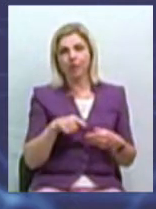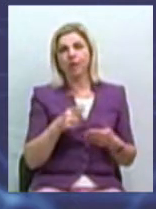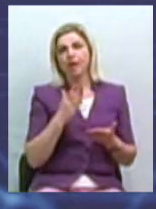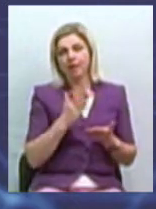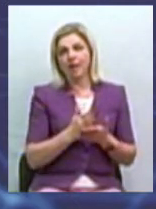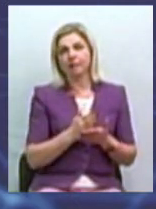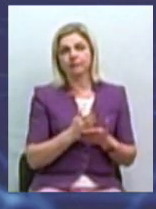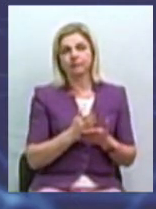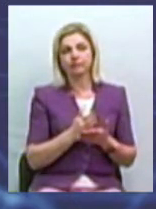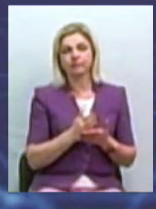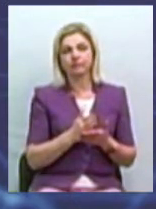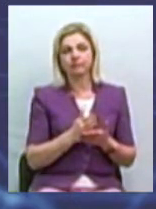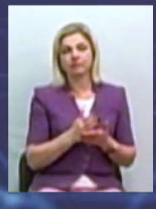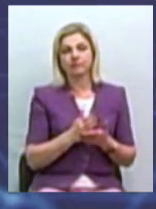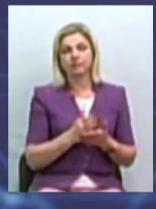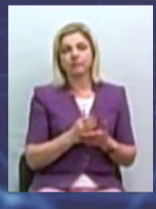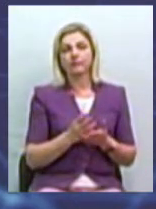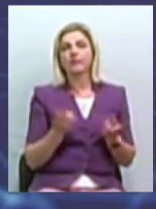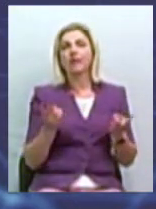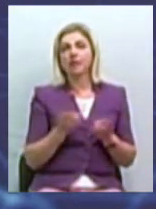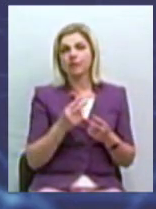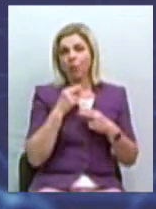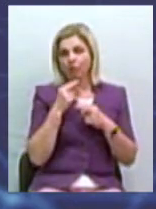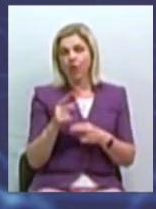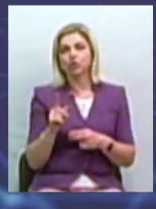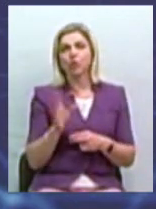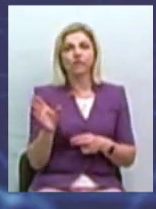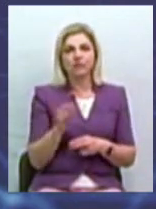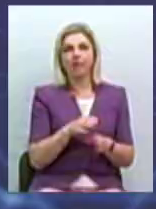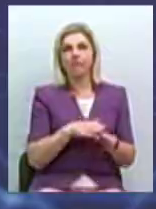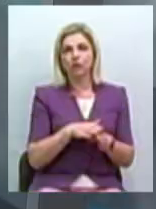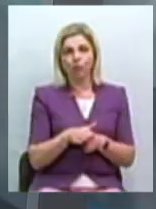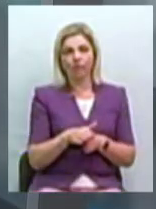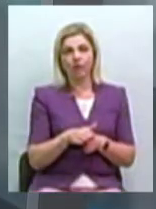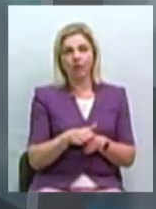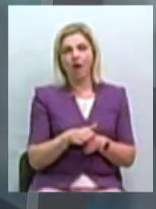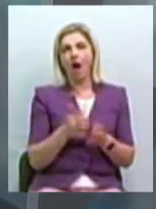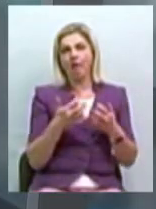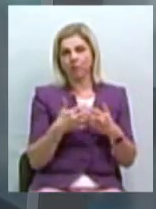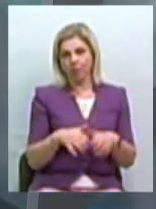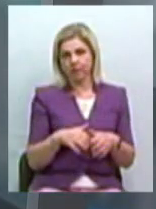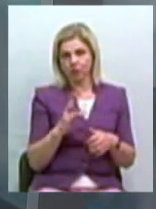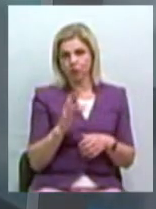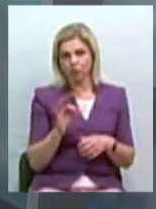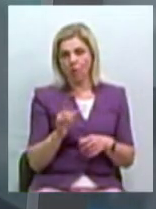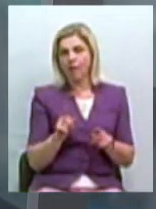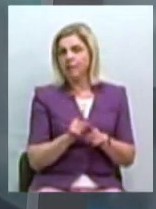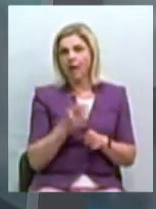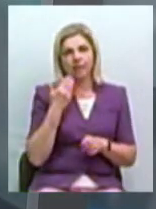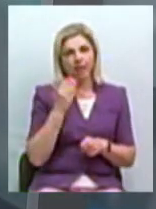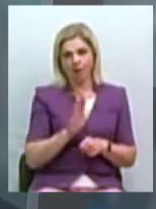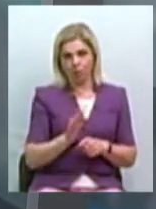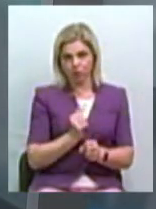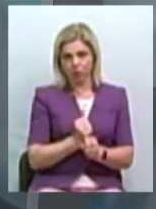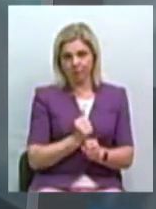маркери такі, що треба на них звернути увагу, щоб все відбувалося, ще раз кажу, автоматично. Це не так легко зробити.